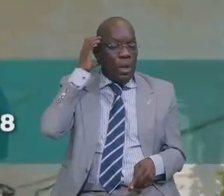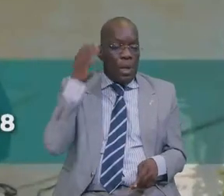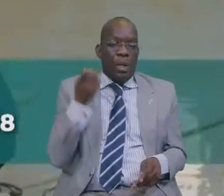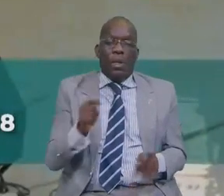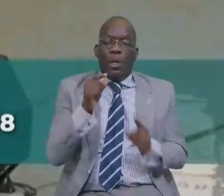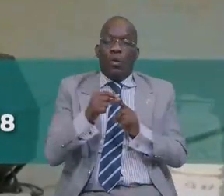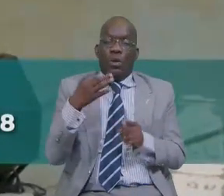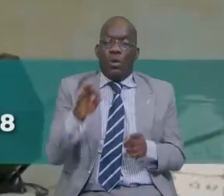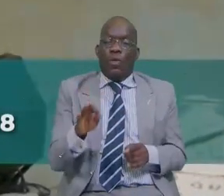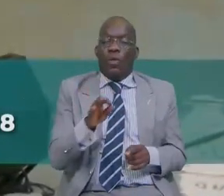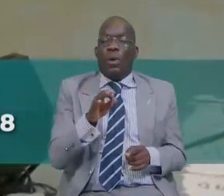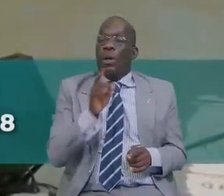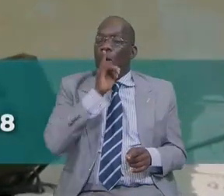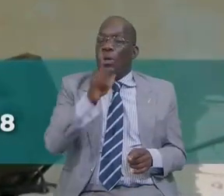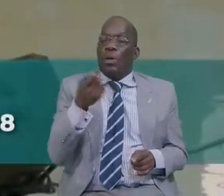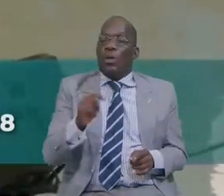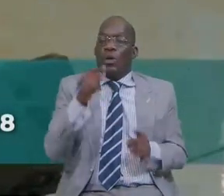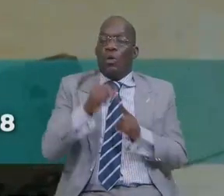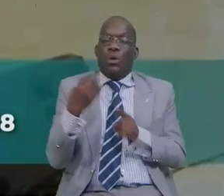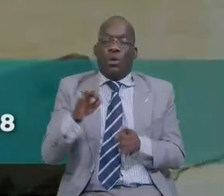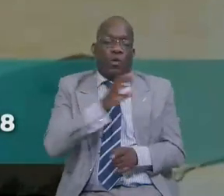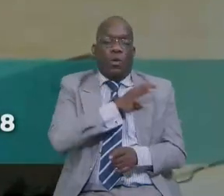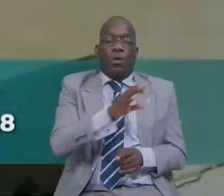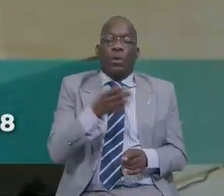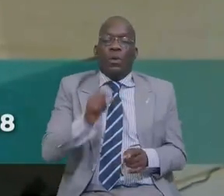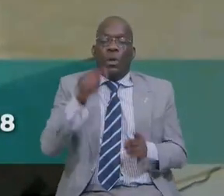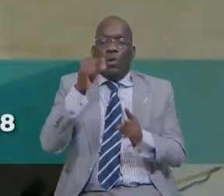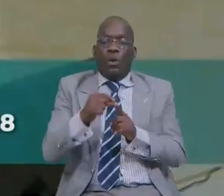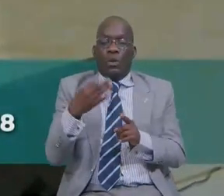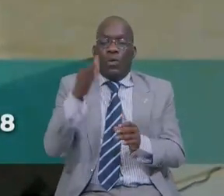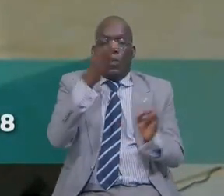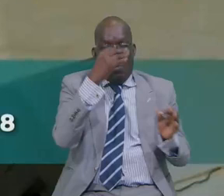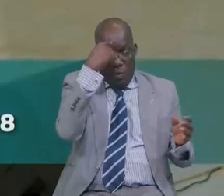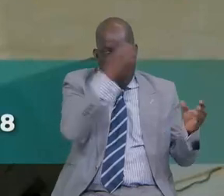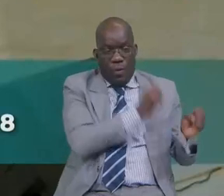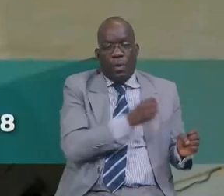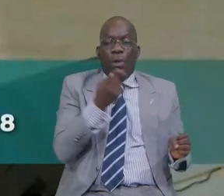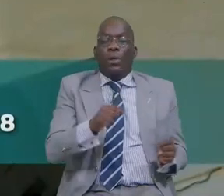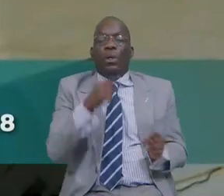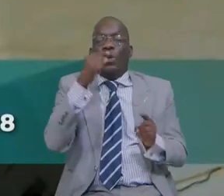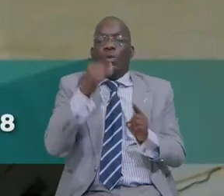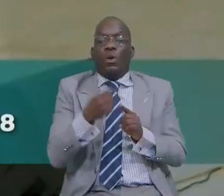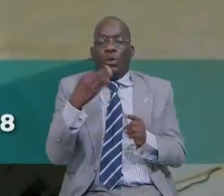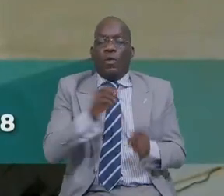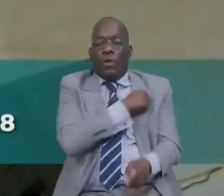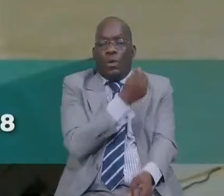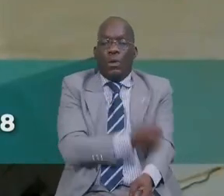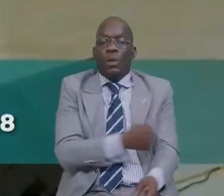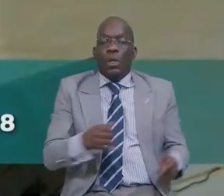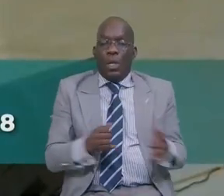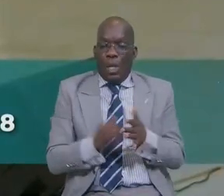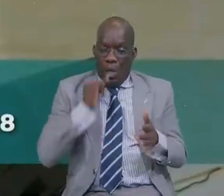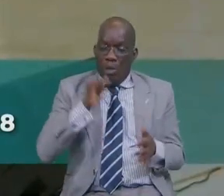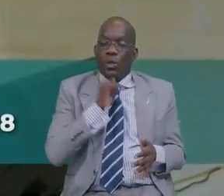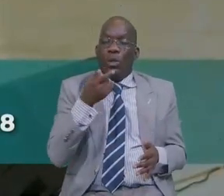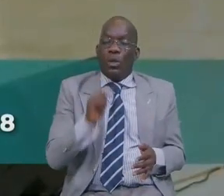paroles d'assurance, les paroles de confiance, les paroles de foi, les paroles d'autorité. Ce n'est